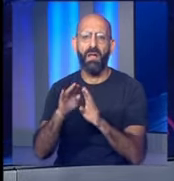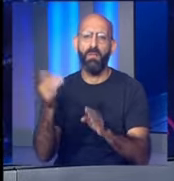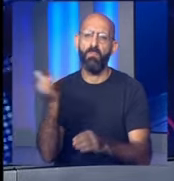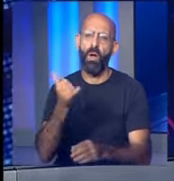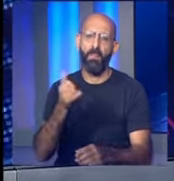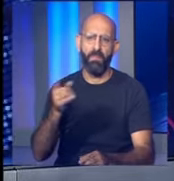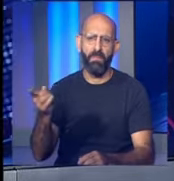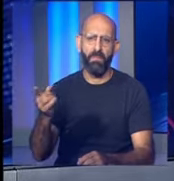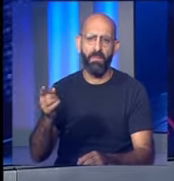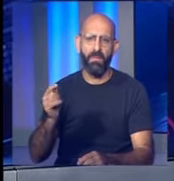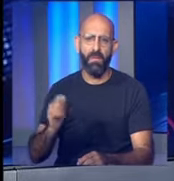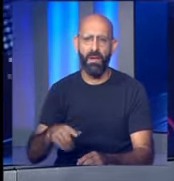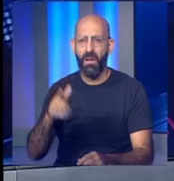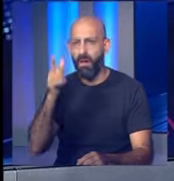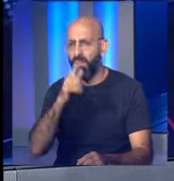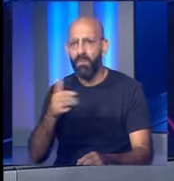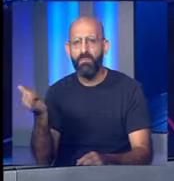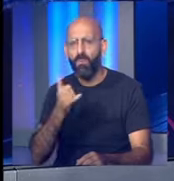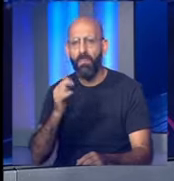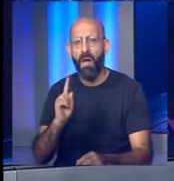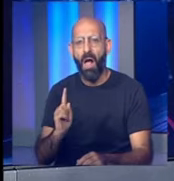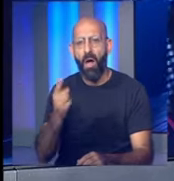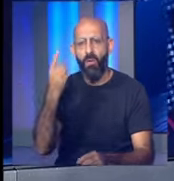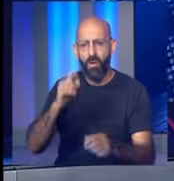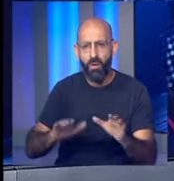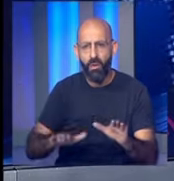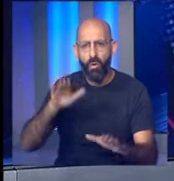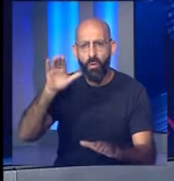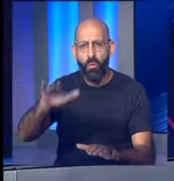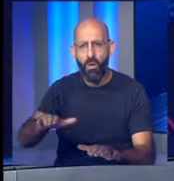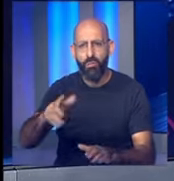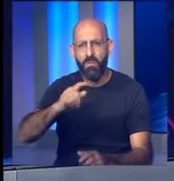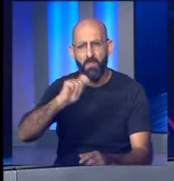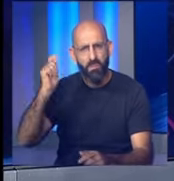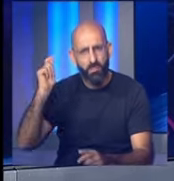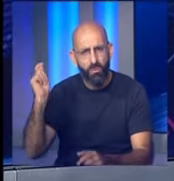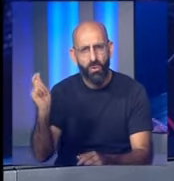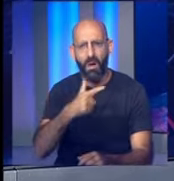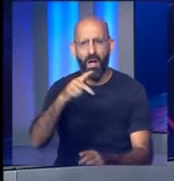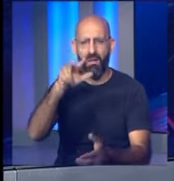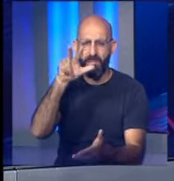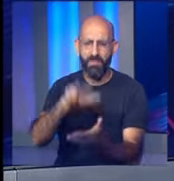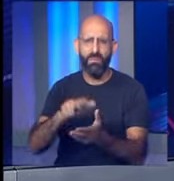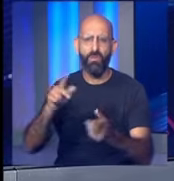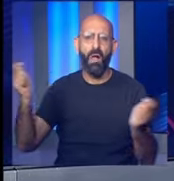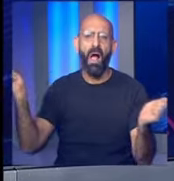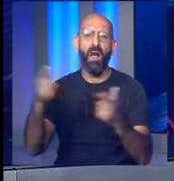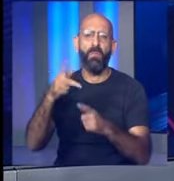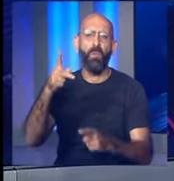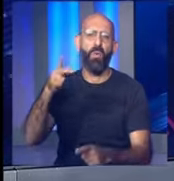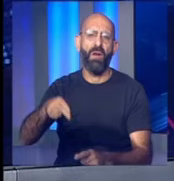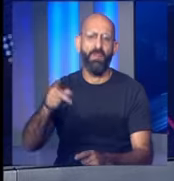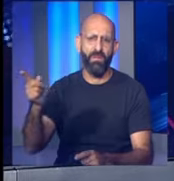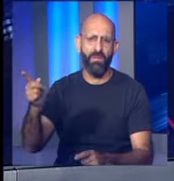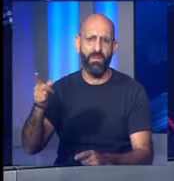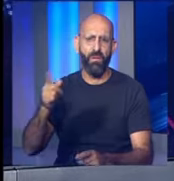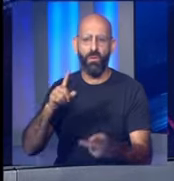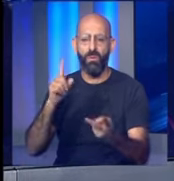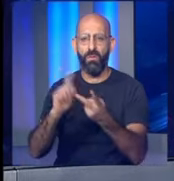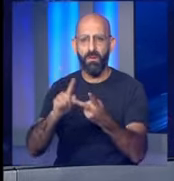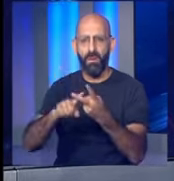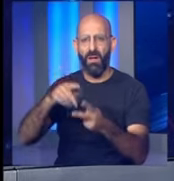وحدة الجمهورية اللبنانية أرضا وشعبا ومؤسسات. وفي هذا السياق فإن الخطوة الأولى التي ينبغي الإسراع